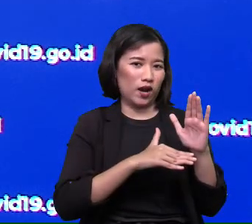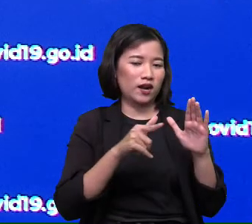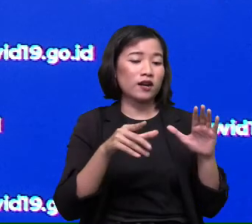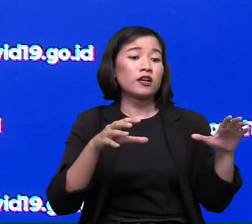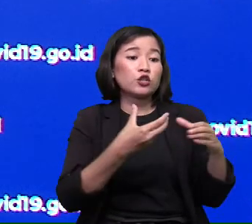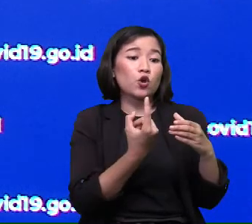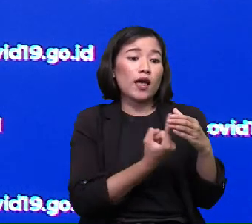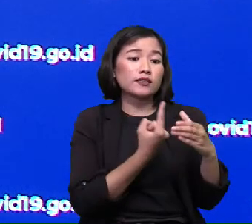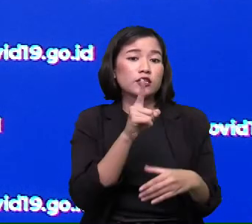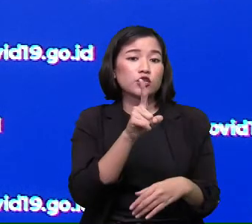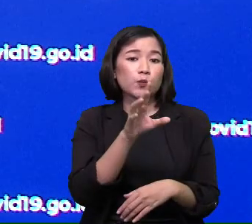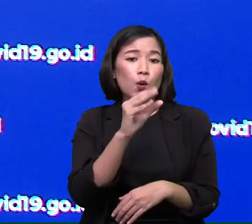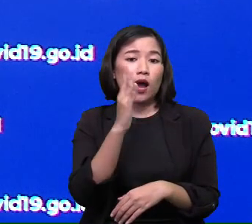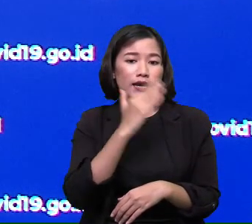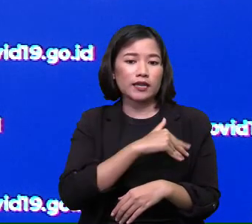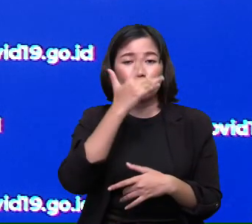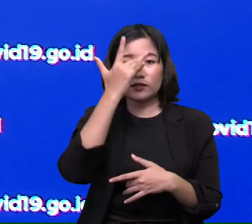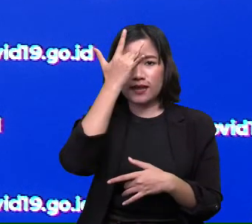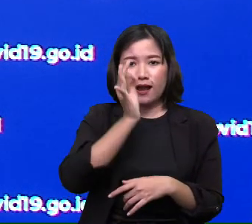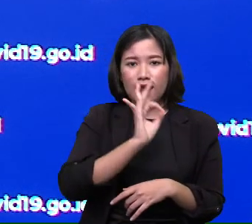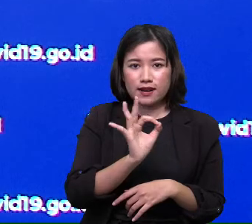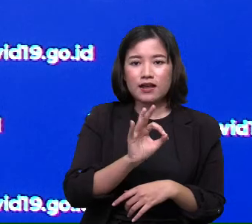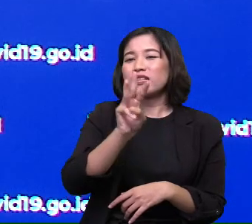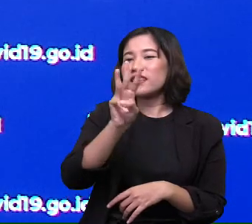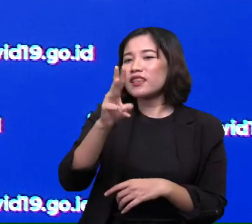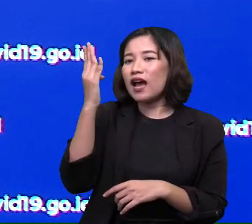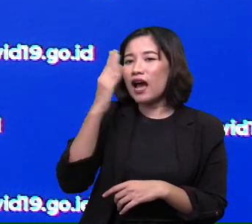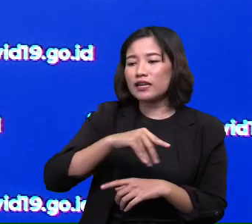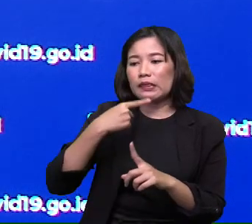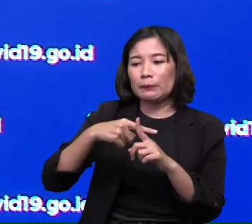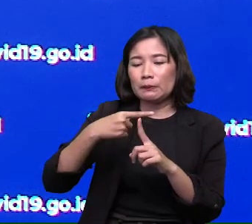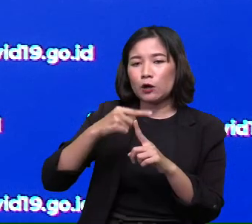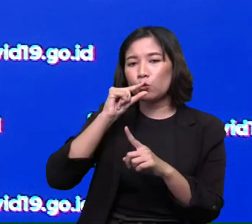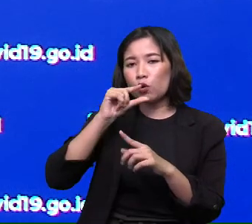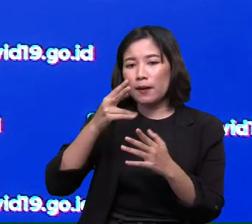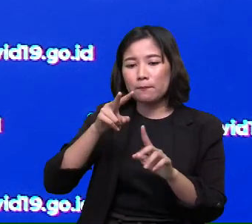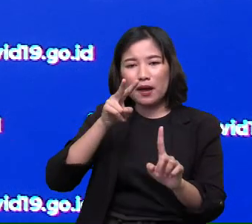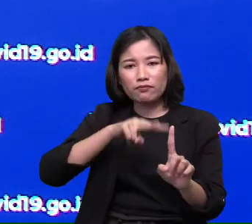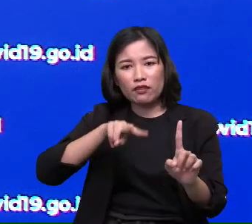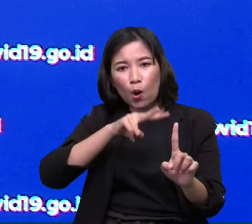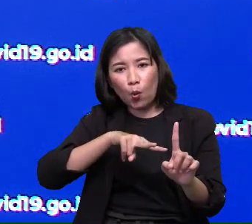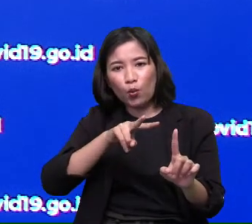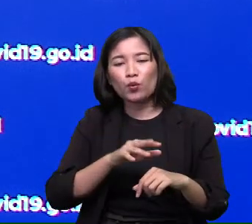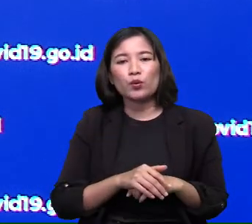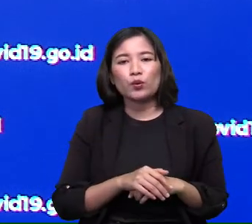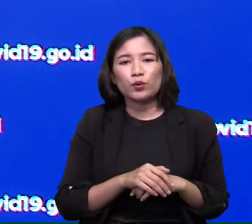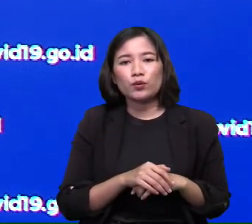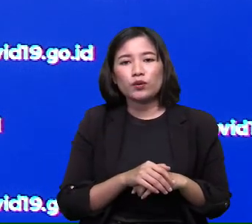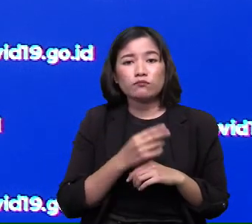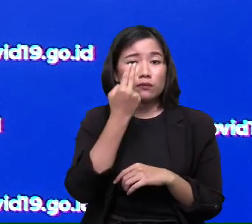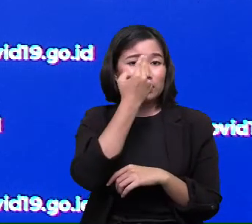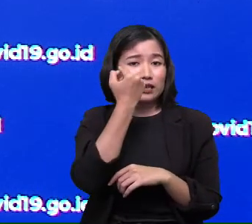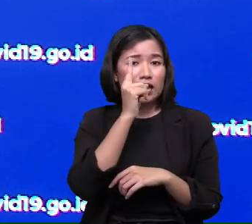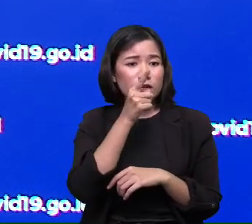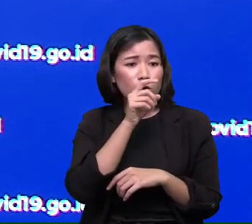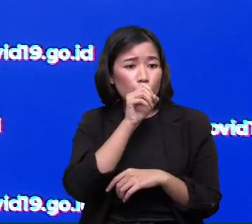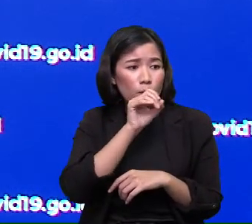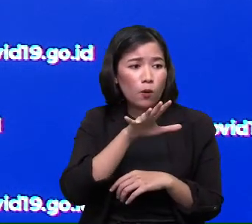Jika sudah bebas gejala dengan tiga hari tambahan untuk pemantauan pemerintah akan terus memberikan update